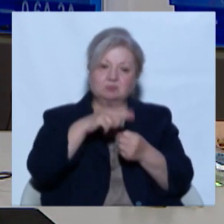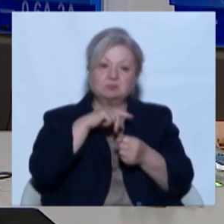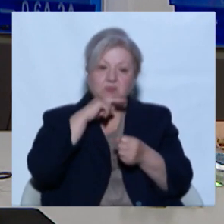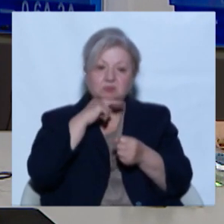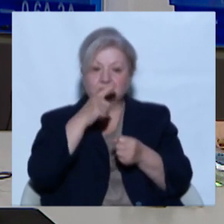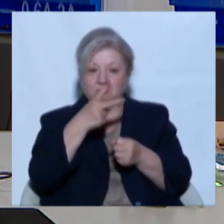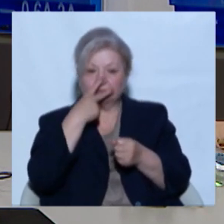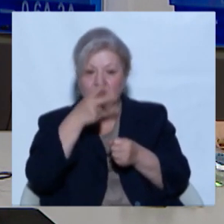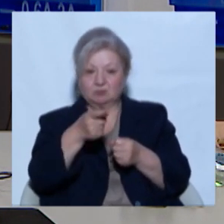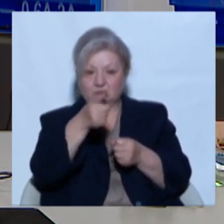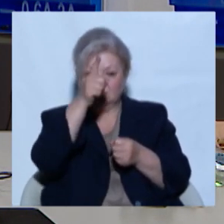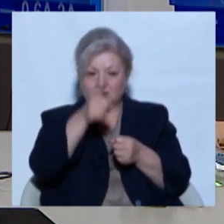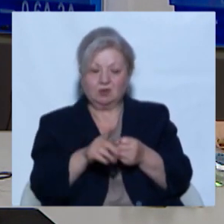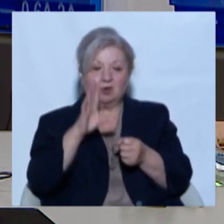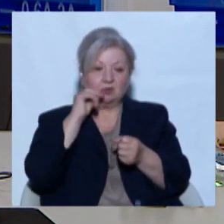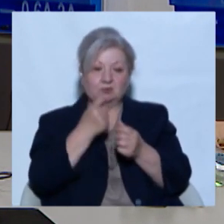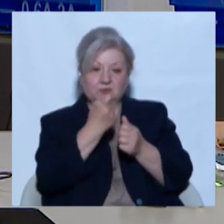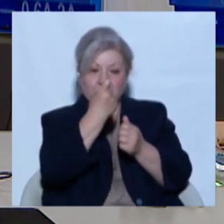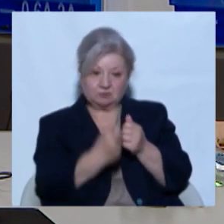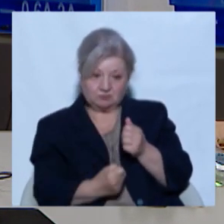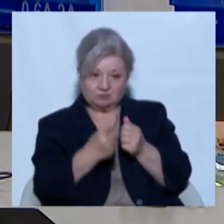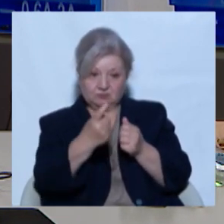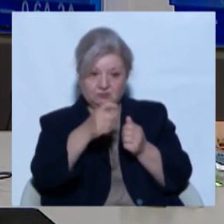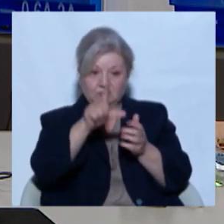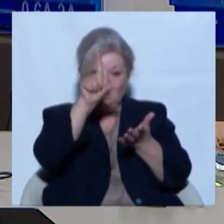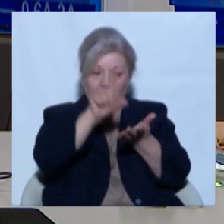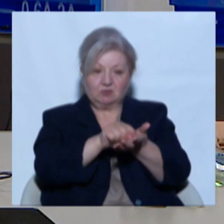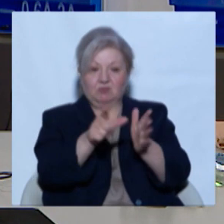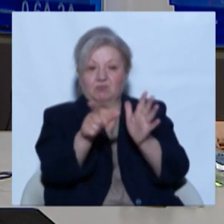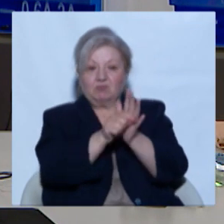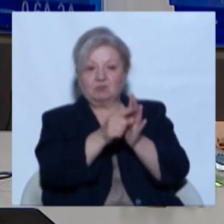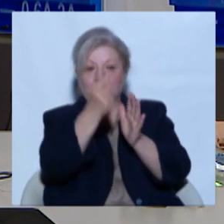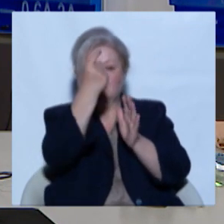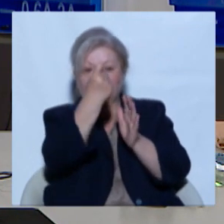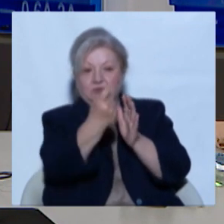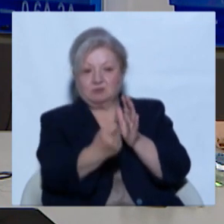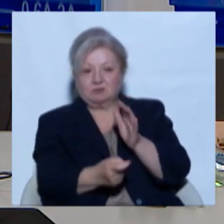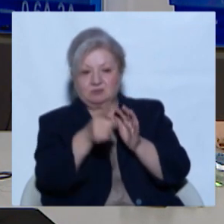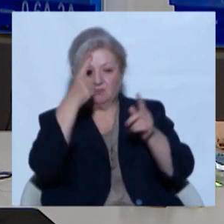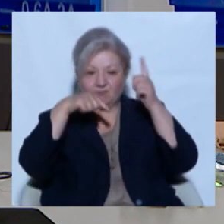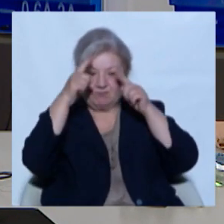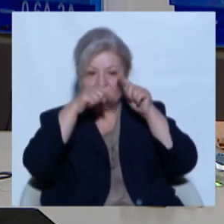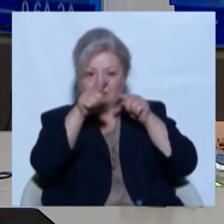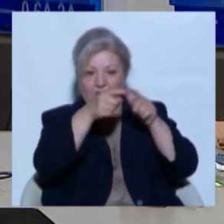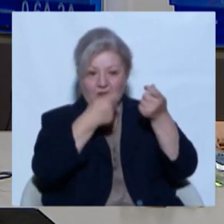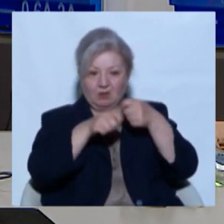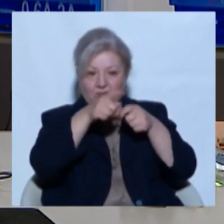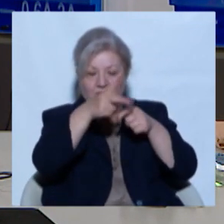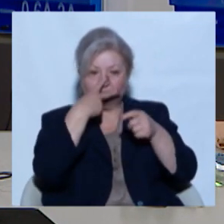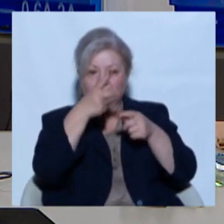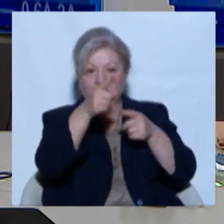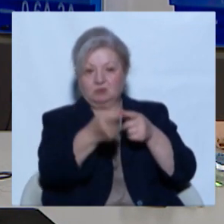დავაკვირდეთ კიდევ ერთხელ, როგორც კი დაბლა ჩამოასრიალე, შესაბამისად ვირტუალური ლაბორატორიაც მოყვება, ის ცოცავი